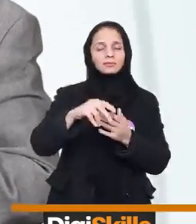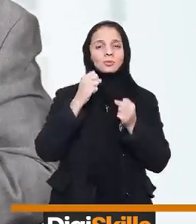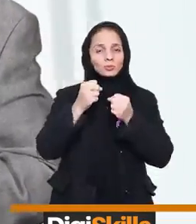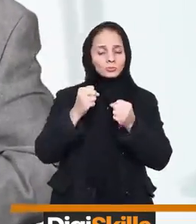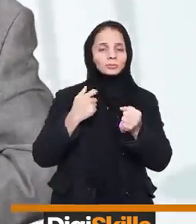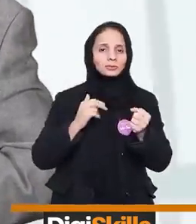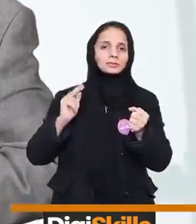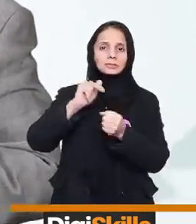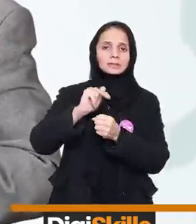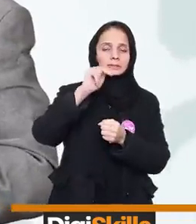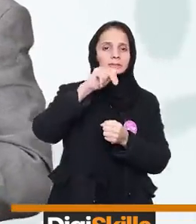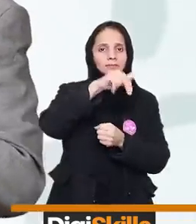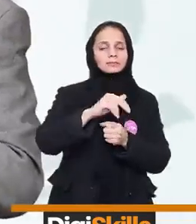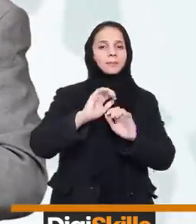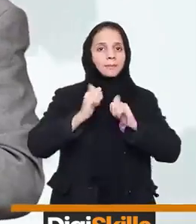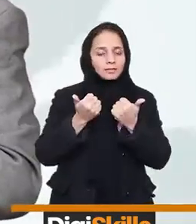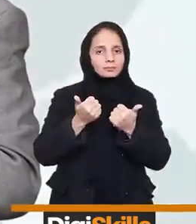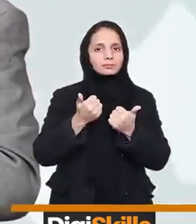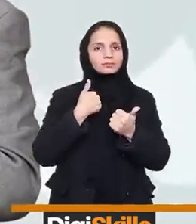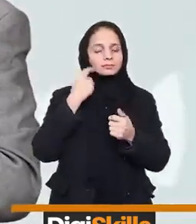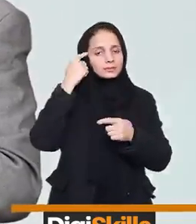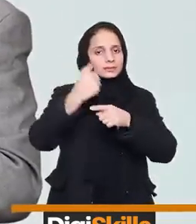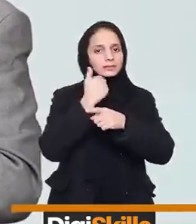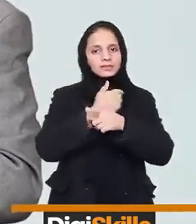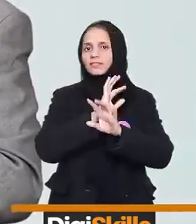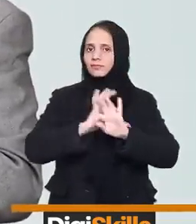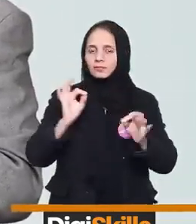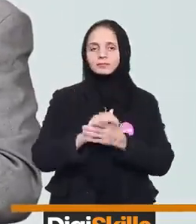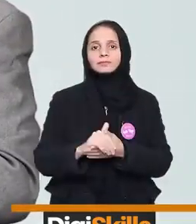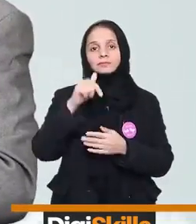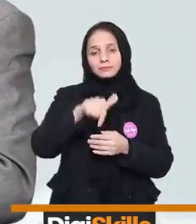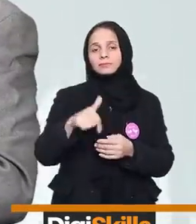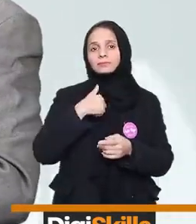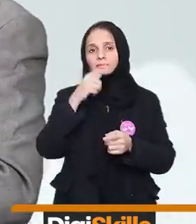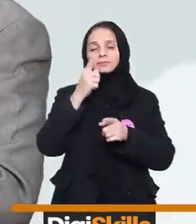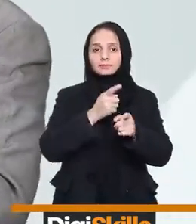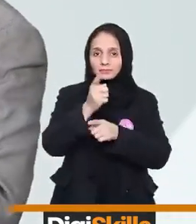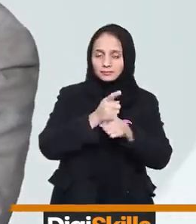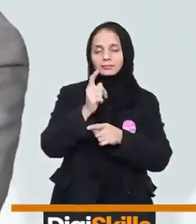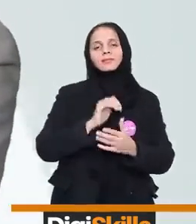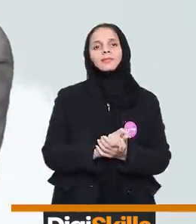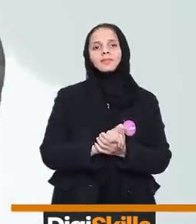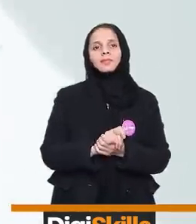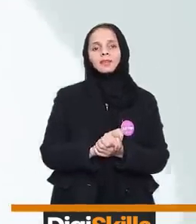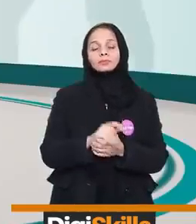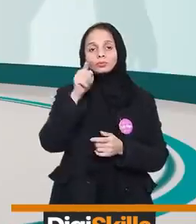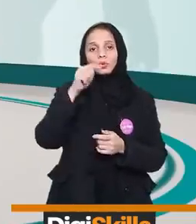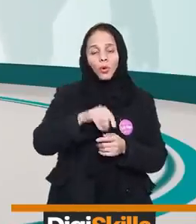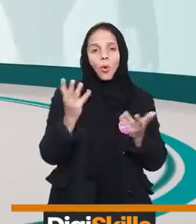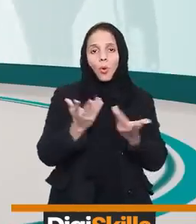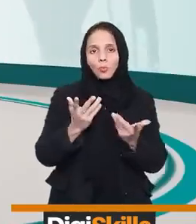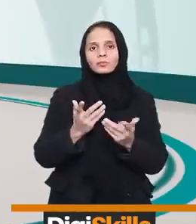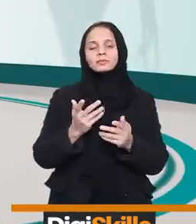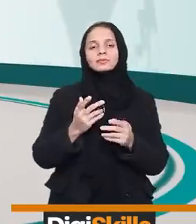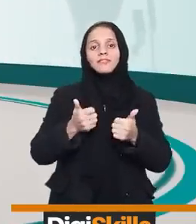کے، مشکلات سے گزر کے، وہ گر جو میں نے سیکھے ہیں، وہ آپ کو سکھائیں گے کہ ہاؤ